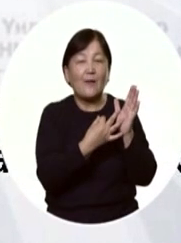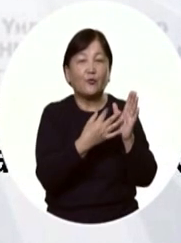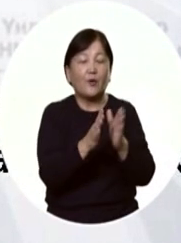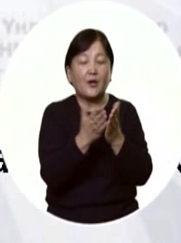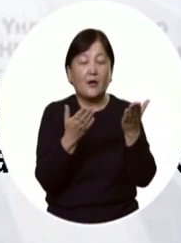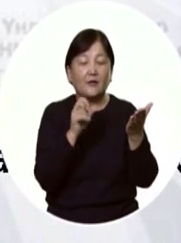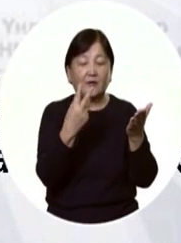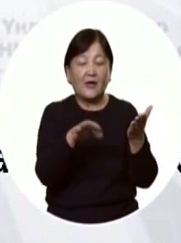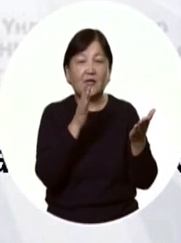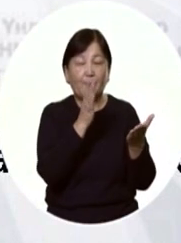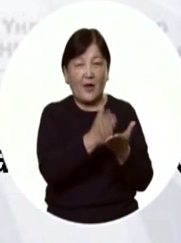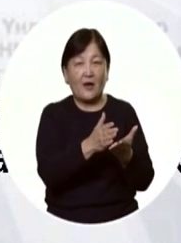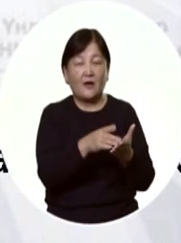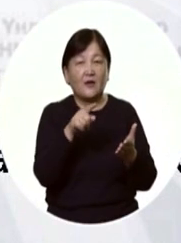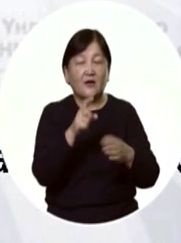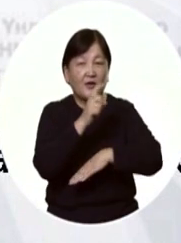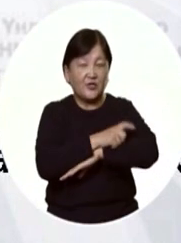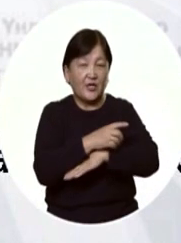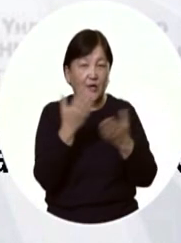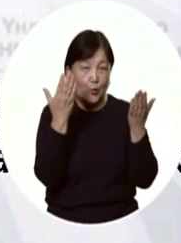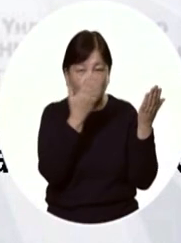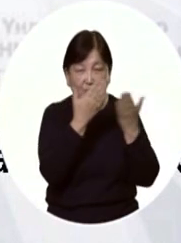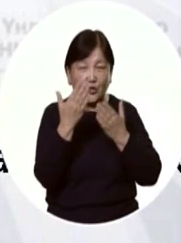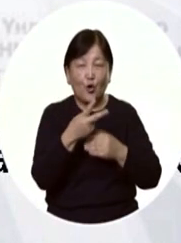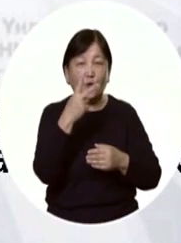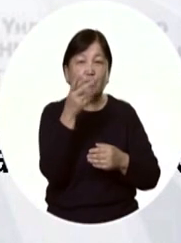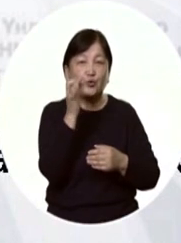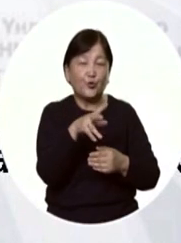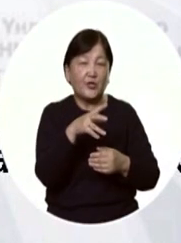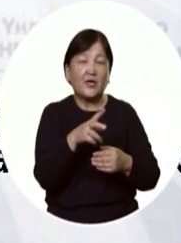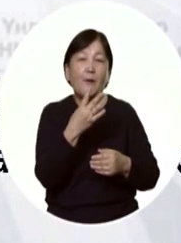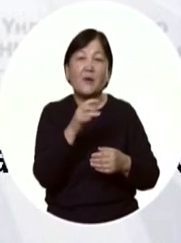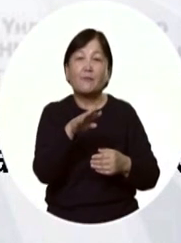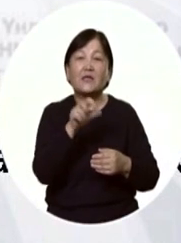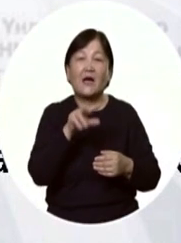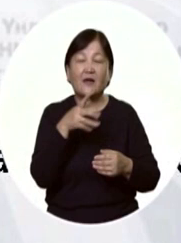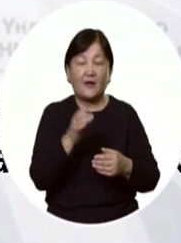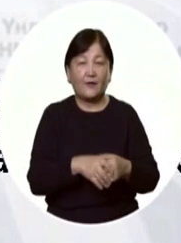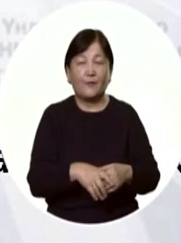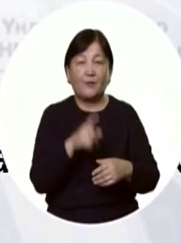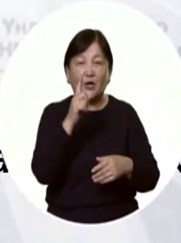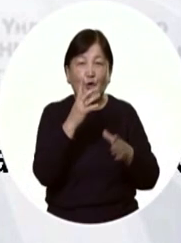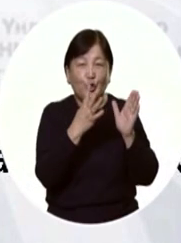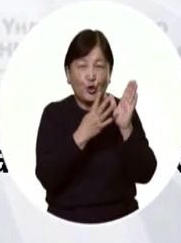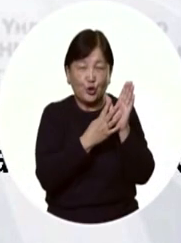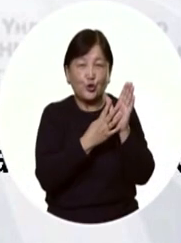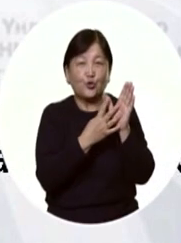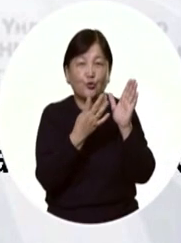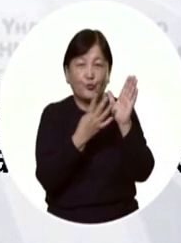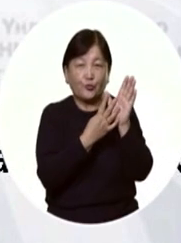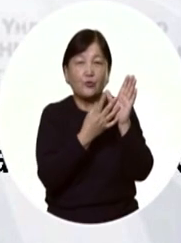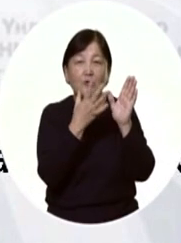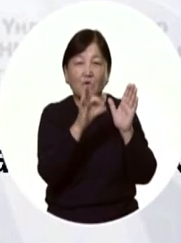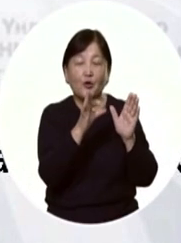байгаа. Энэ хичээлийг уншихдаа хоёр зүйлийг баримтлаарай. Бидний энэ агуулга маань 90 онд хүртэлх агуулгын суур агуулга